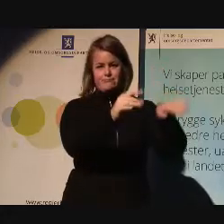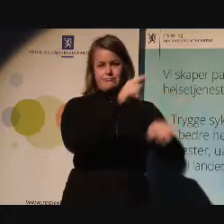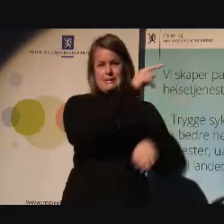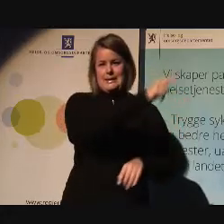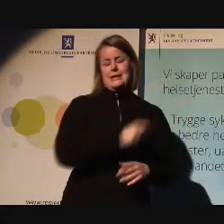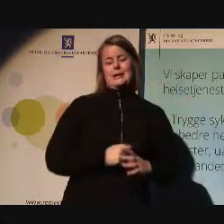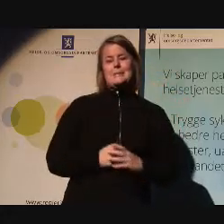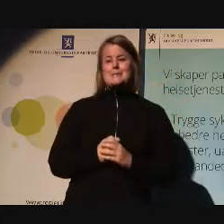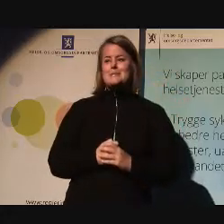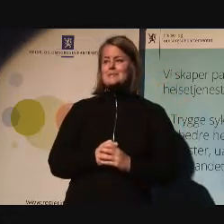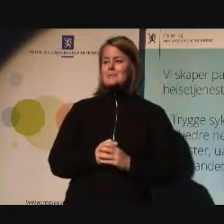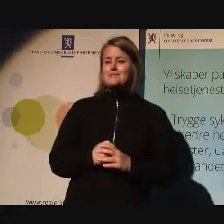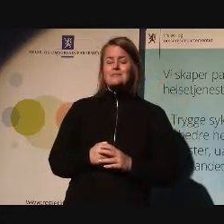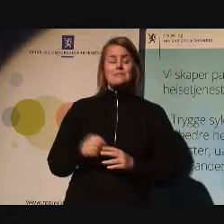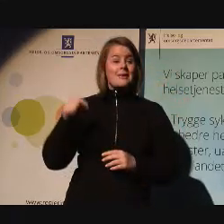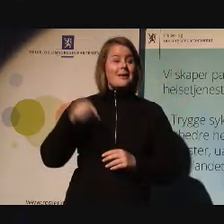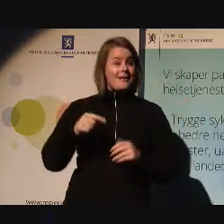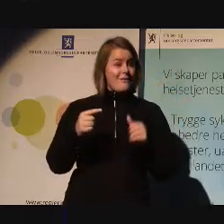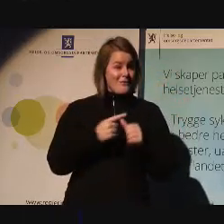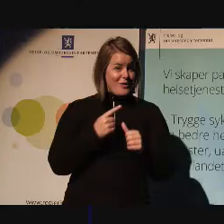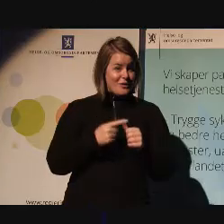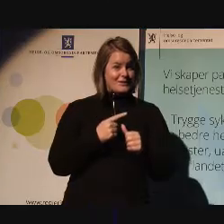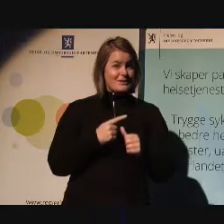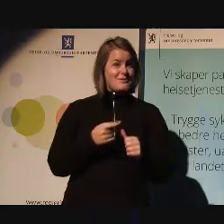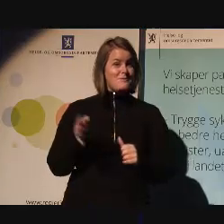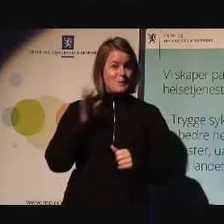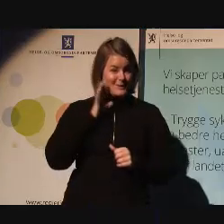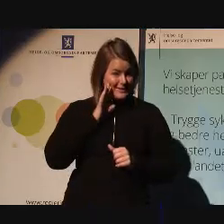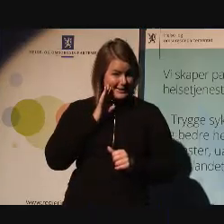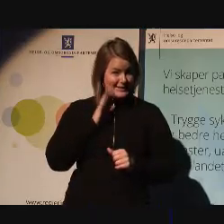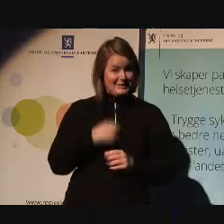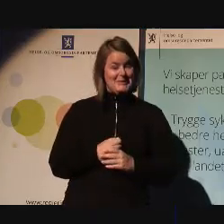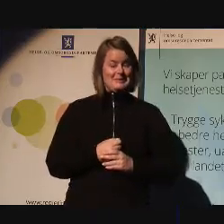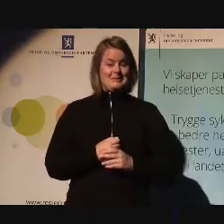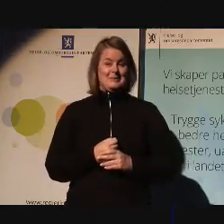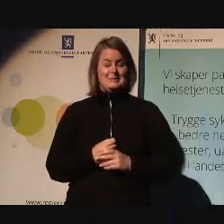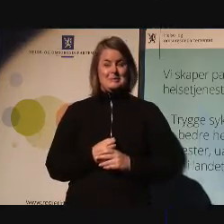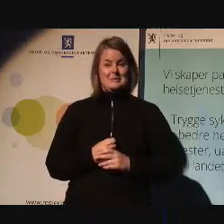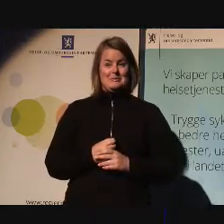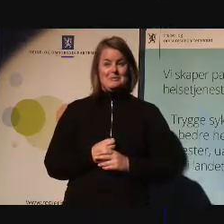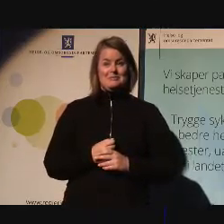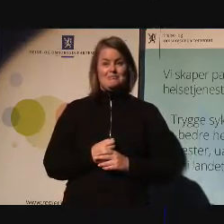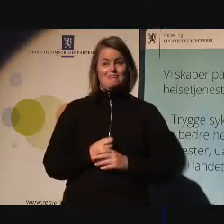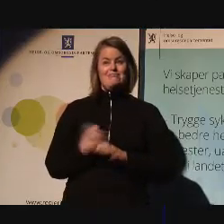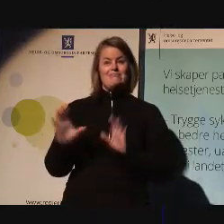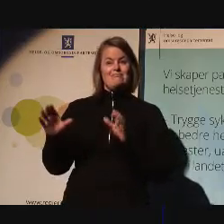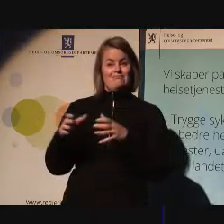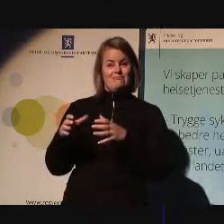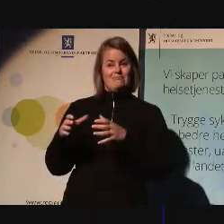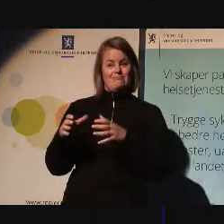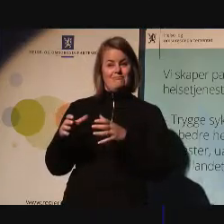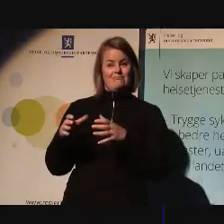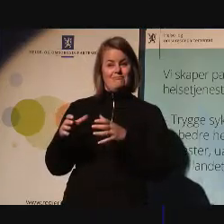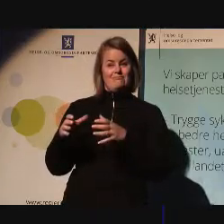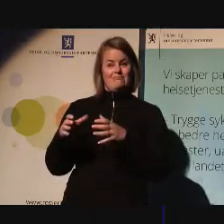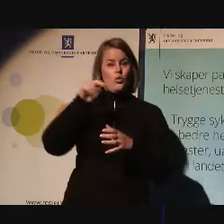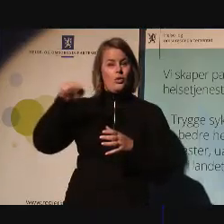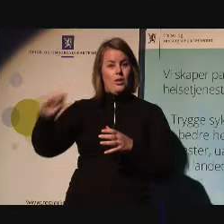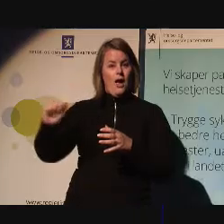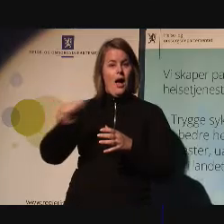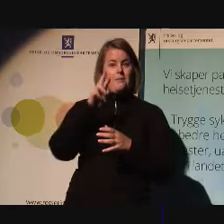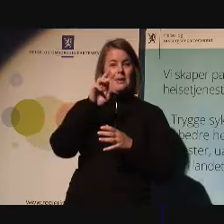Men nå skal vi også starte dagen i dag med et musikalsk innslag, og det er Ton of Bricks, bestående